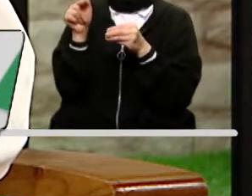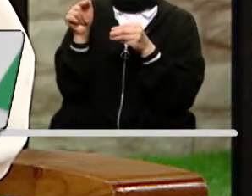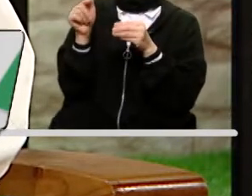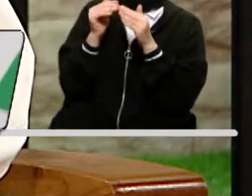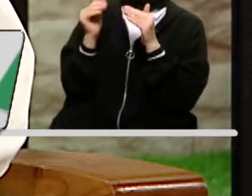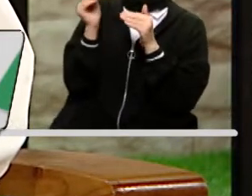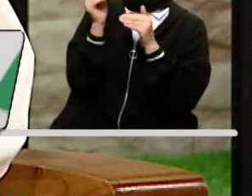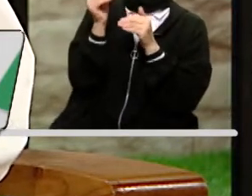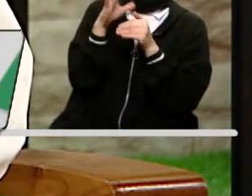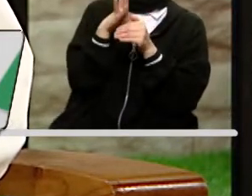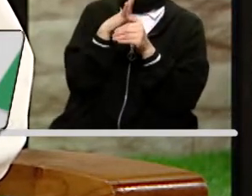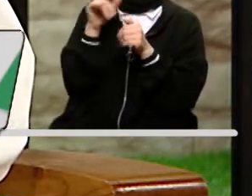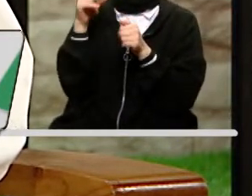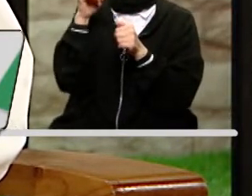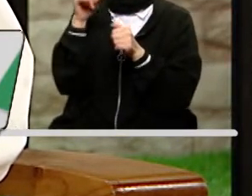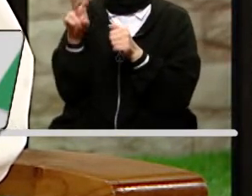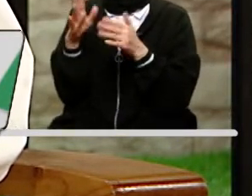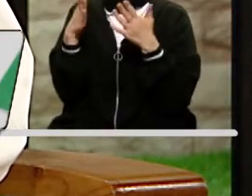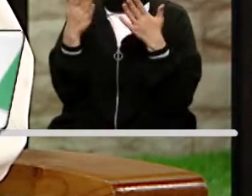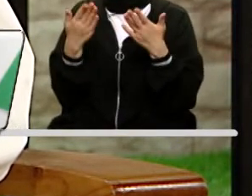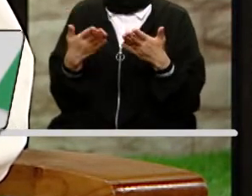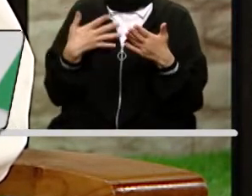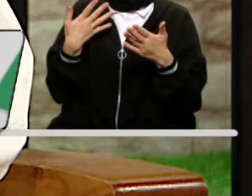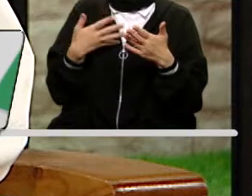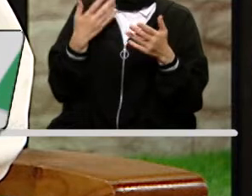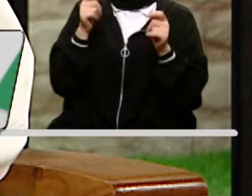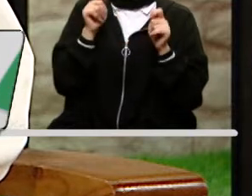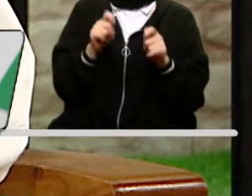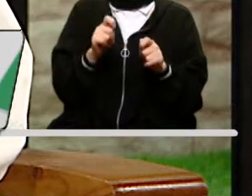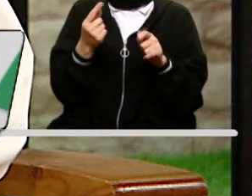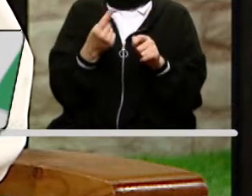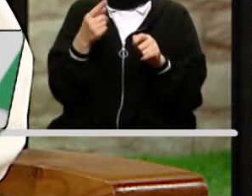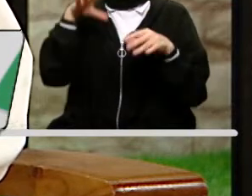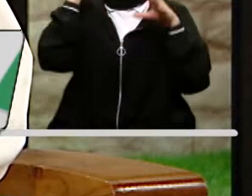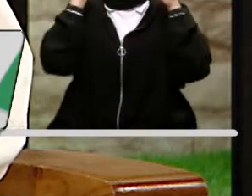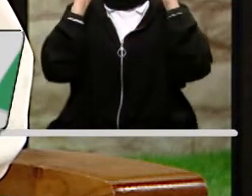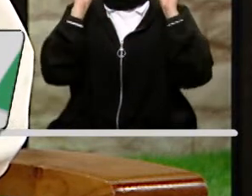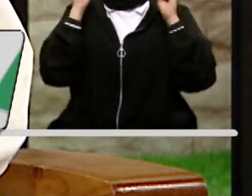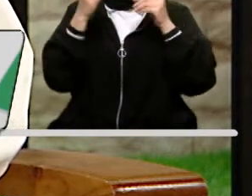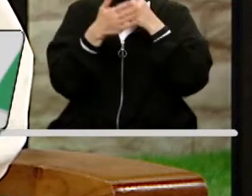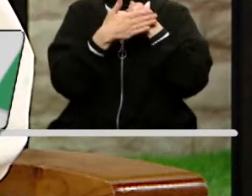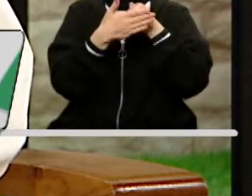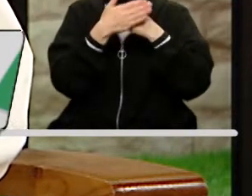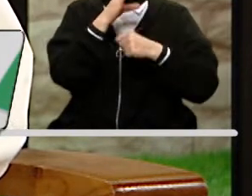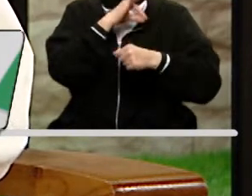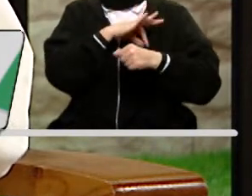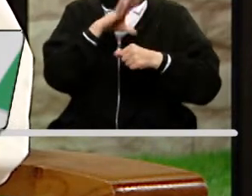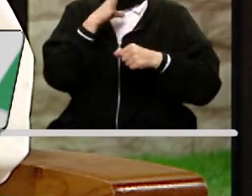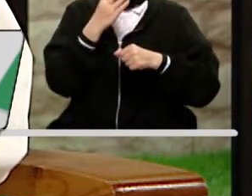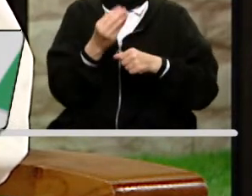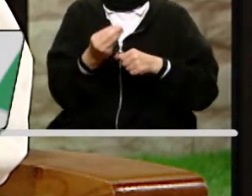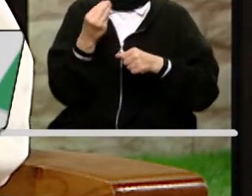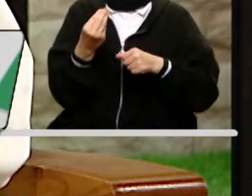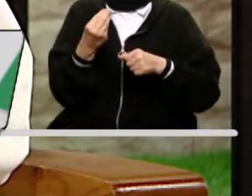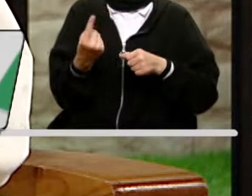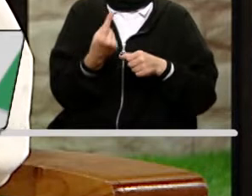yüzden de buraya bakınca evet merak ettiğimiz şey merak aslında öğrenmeyi bir nevi fişekliyor. İyi bir şeyi öğrenmek